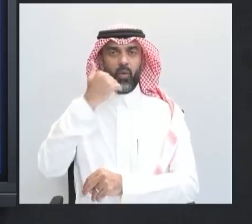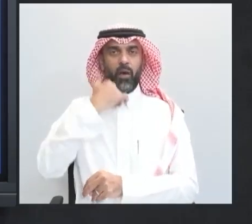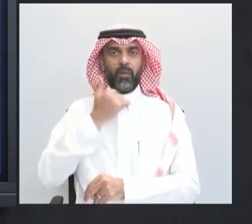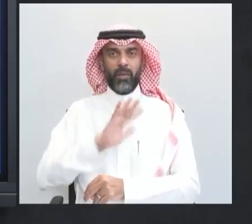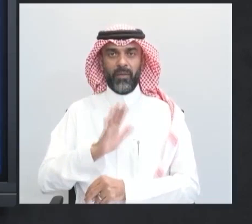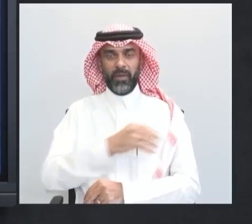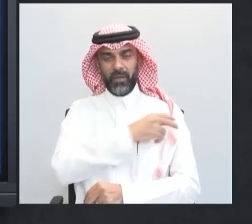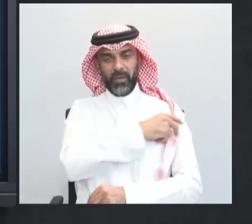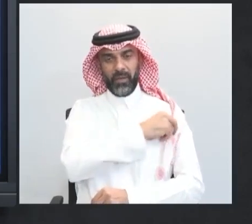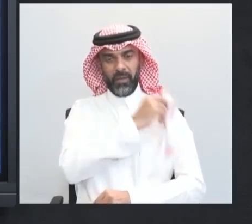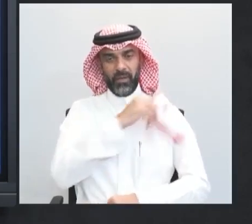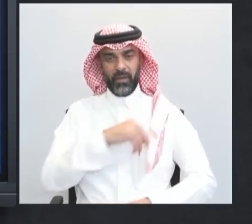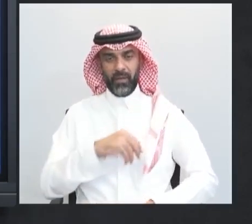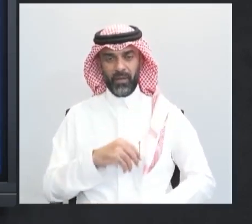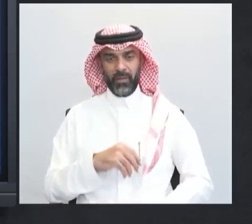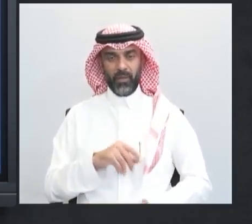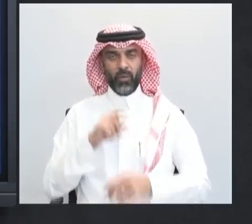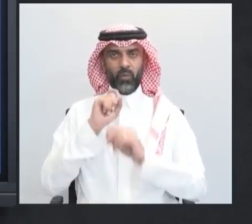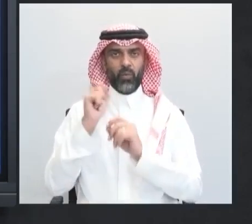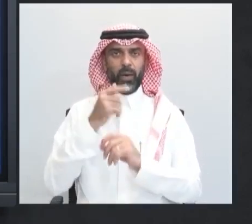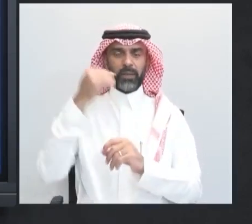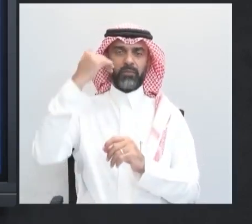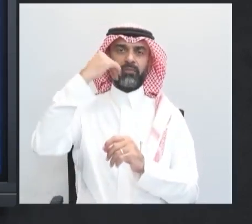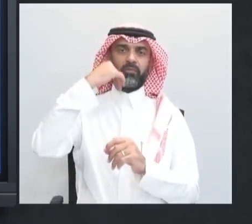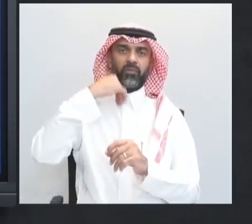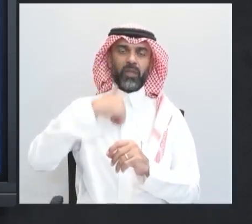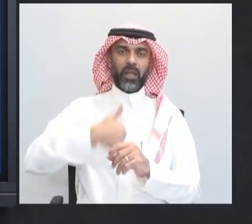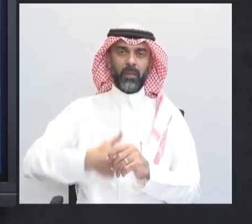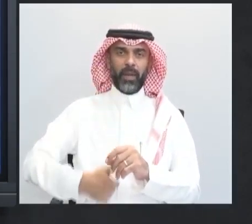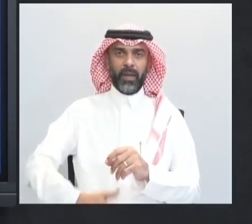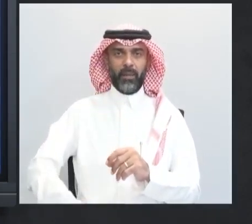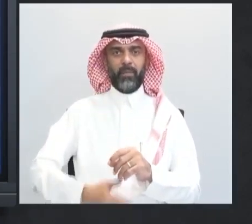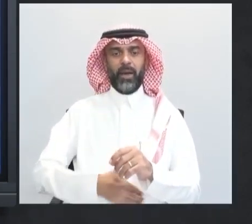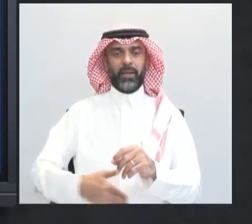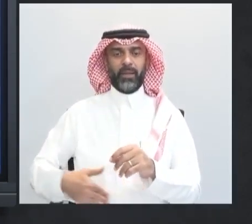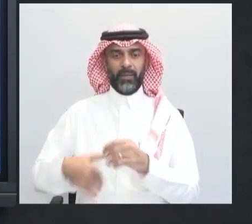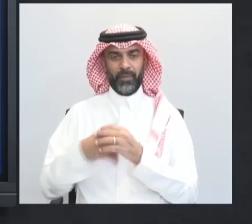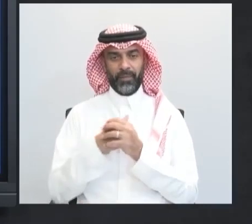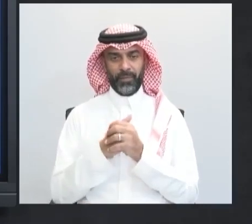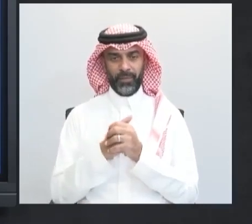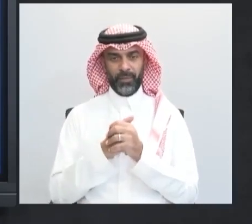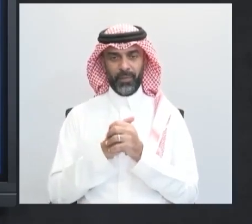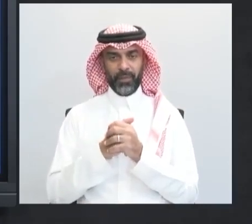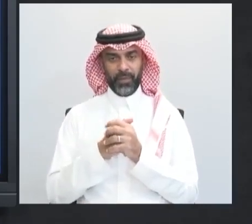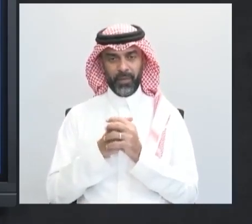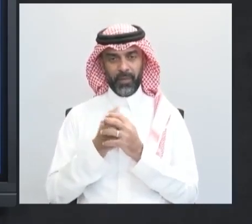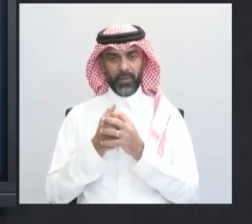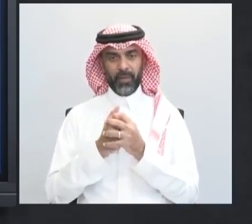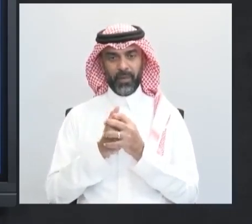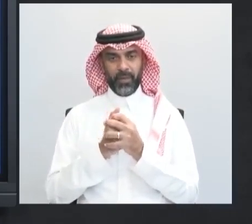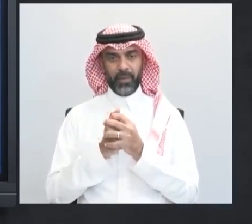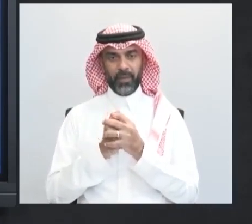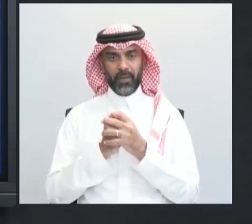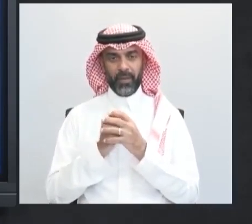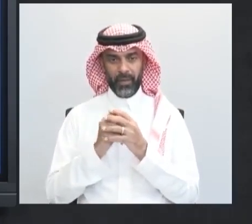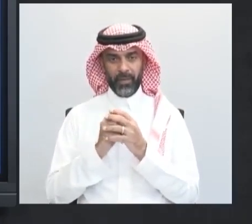الهوائيه يتجه هذا الطعام مباشره عبر المريء ليصل الى المعده اذا لسان المزمار ينظم هذه الحركه لسان المزمار